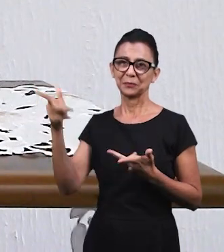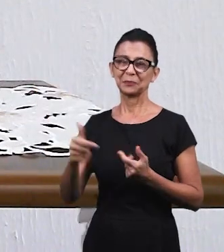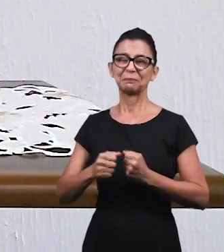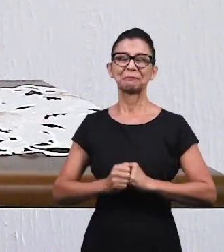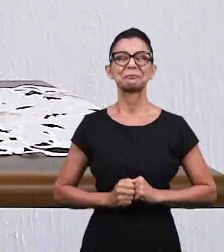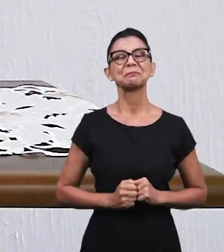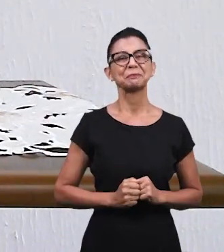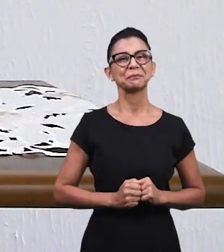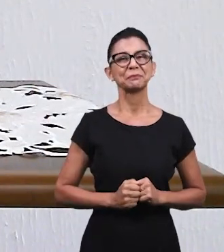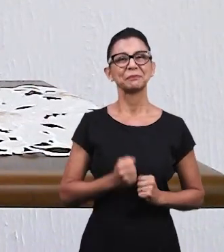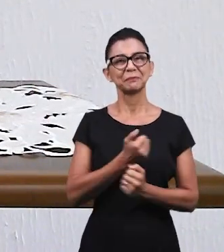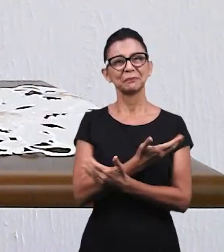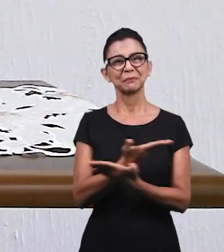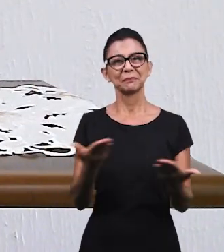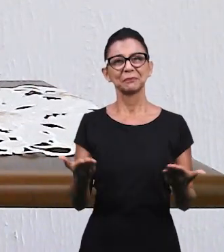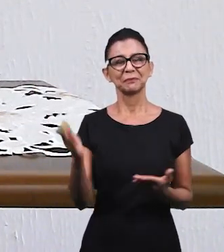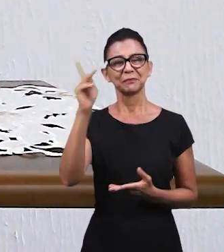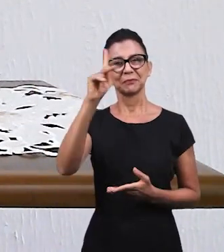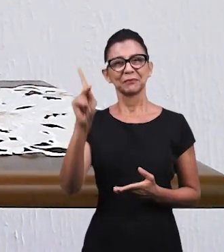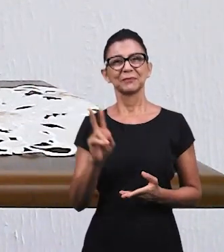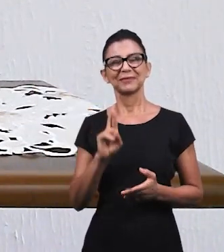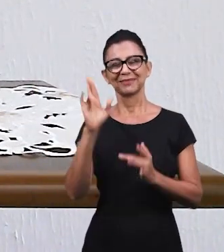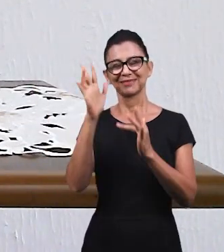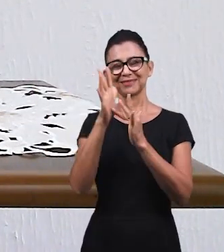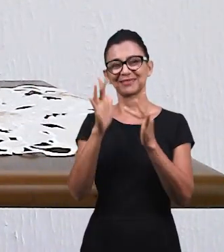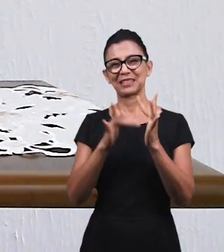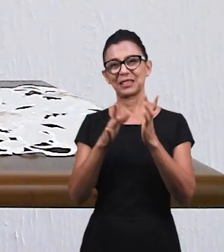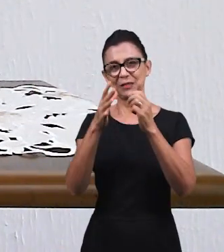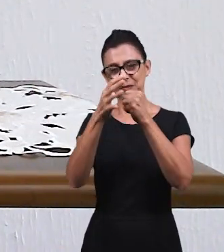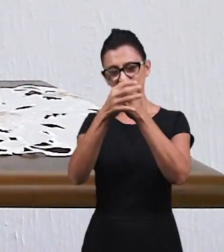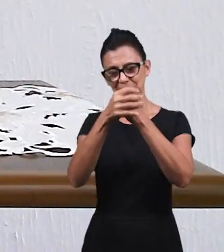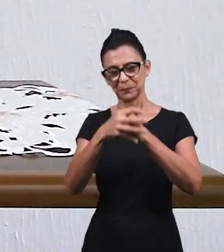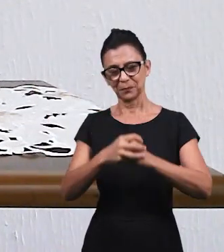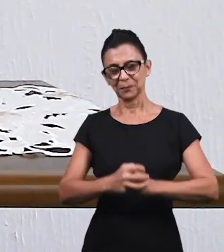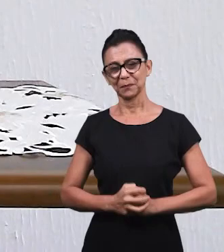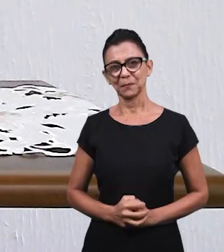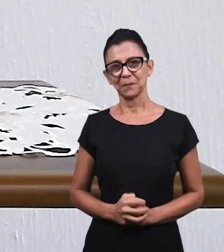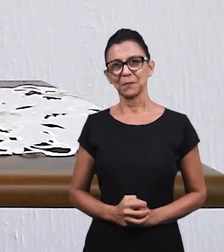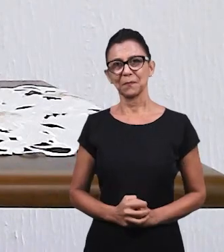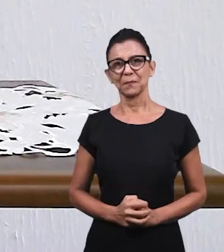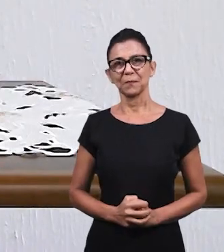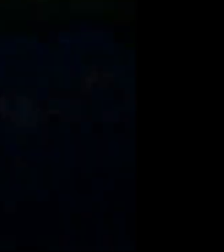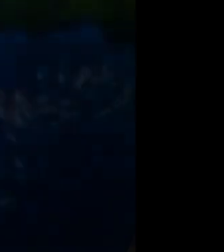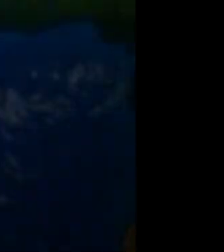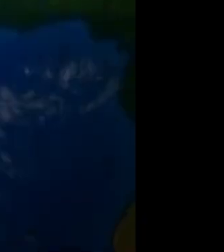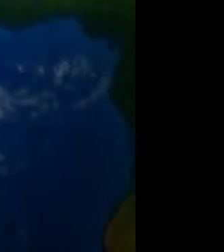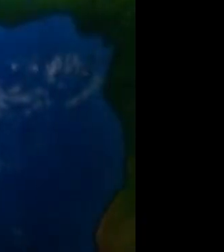благословением, которое дает Бог. Мы прощаемся с вами. Мир Господа Иисуса.